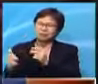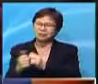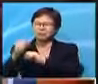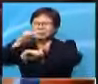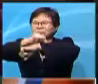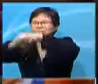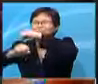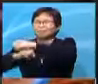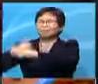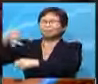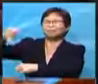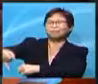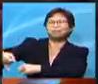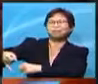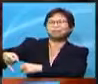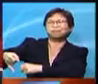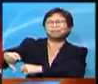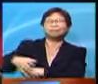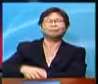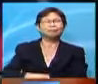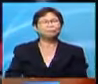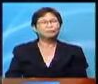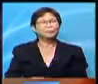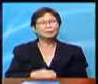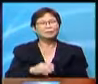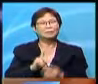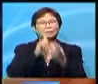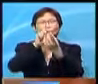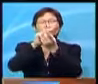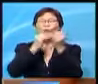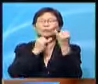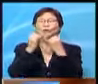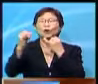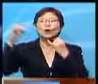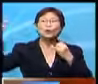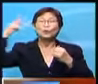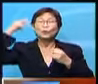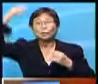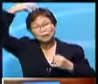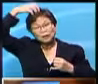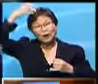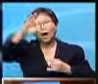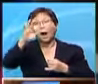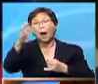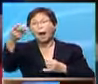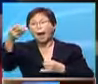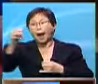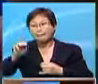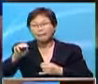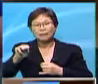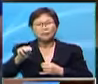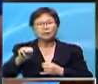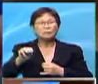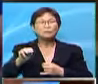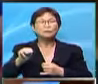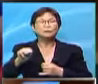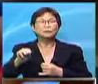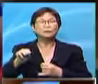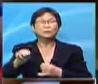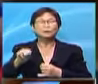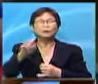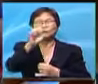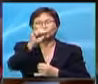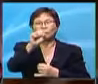infrastruktur yang disedia kerajaan Negeri beliau ditemubual radio Selangor FM di studio Mini Kampung Sungai Haji dorani